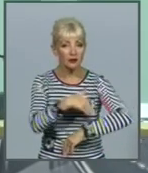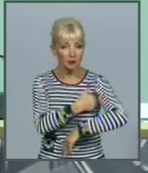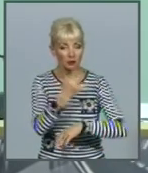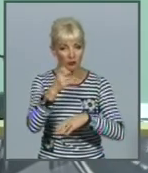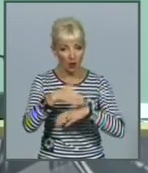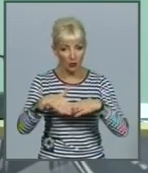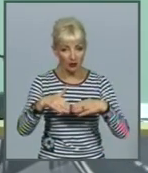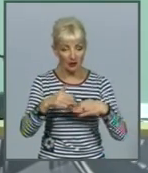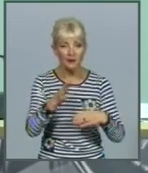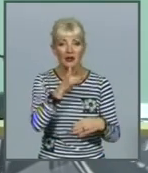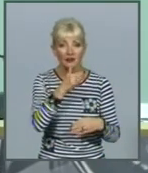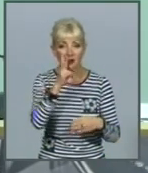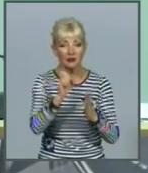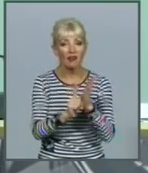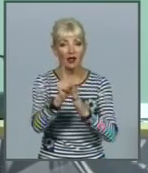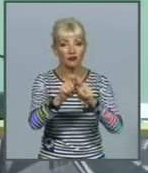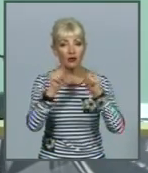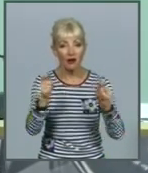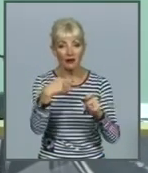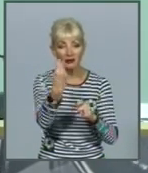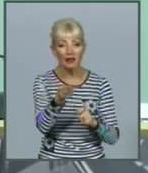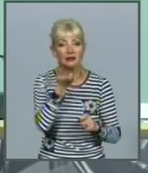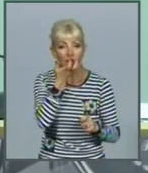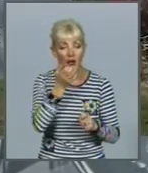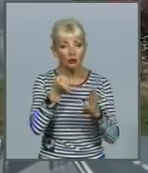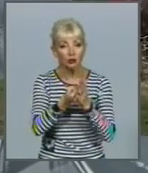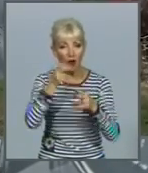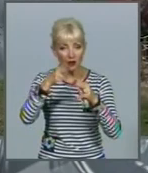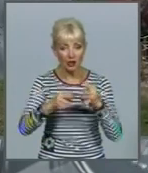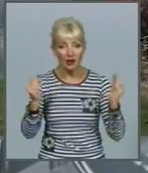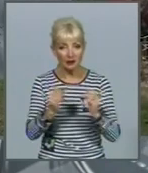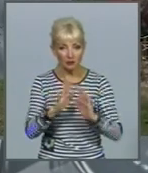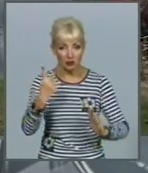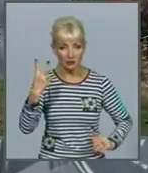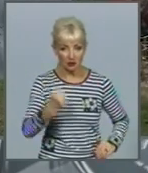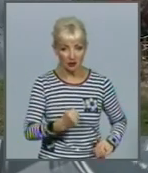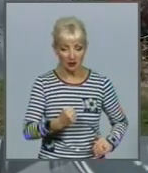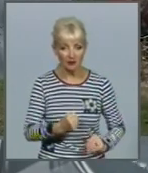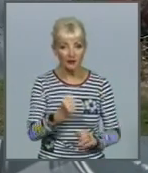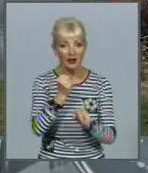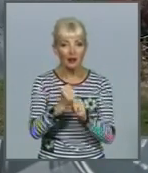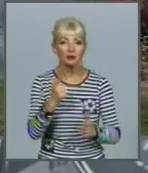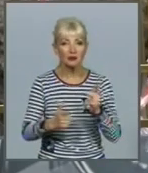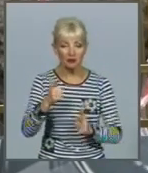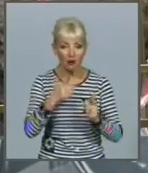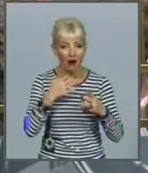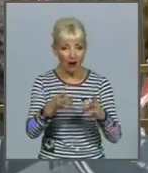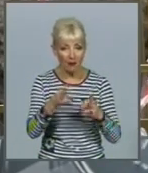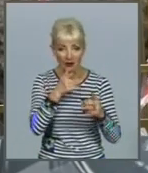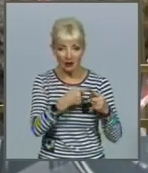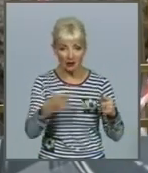от начала до его окончания не менше 2 недель. Роботи з підготовки до опалювального сезону велись